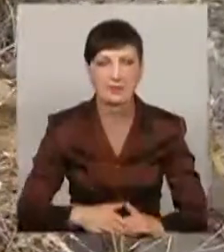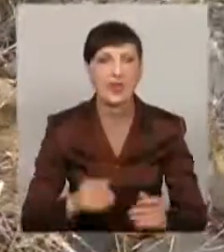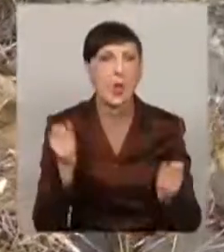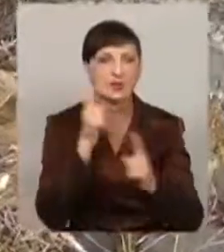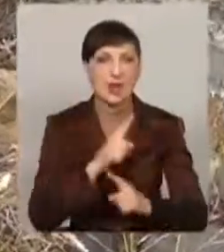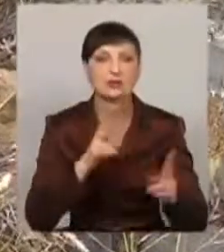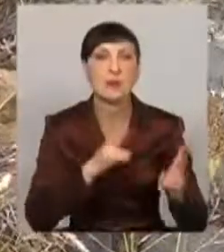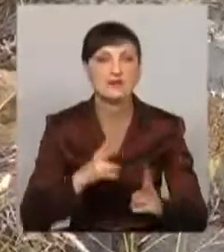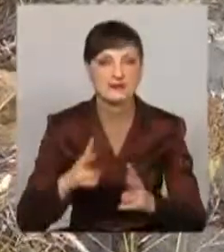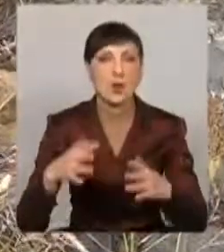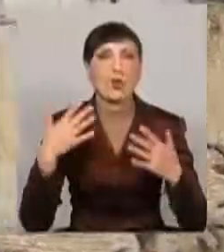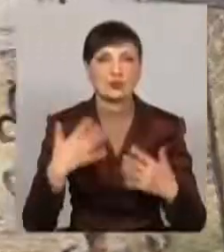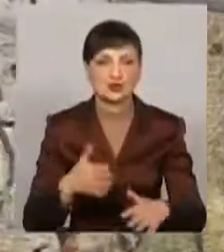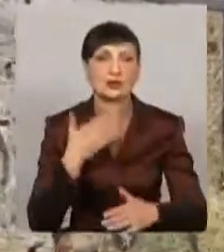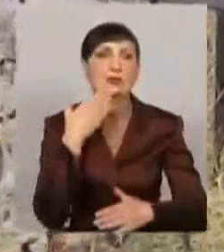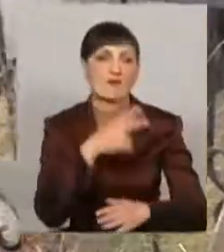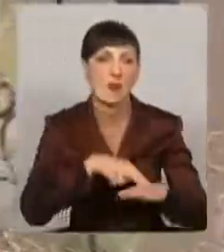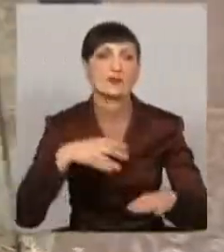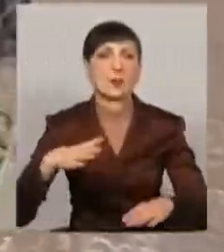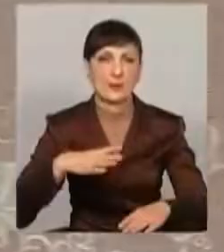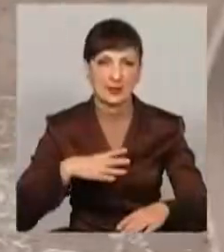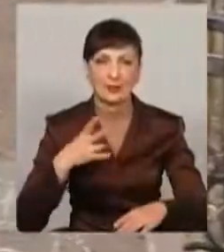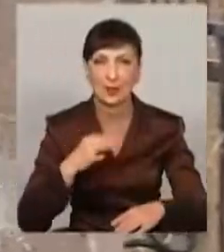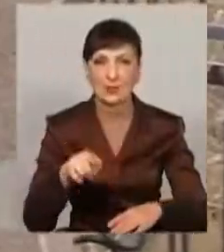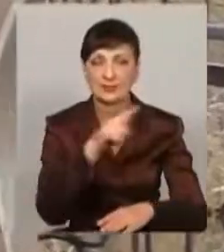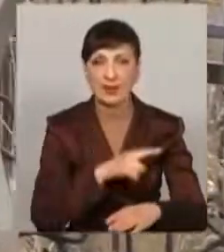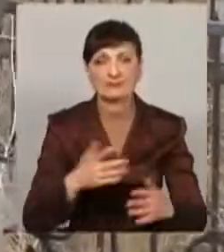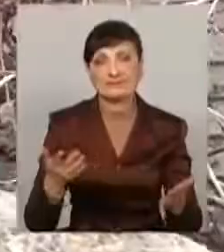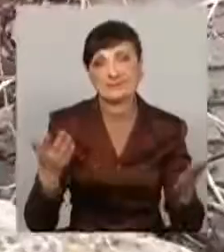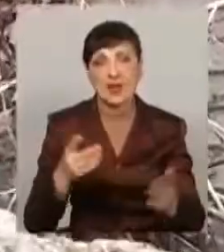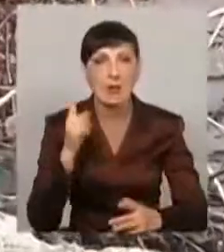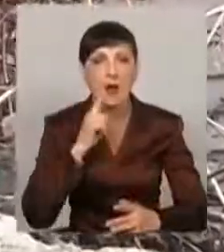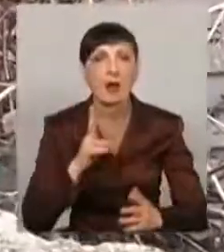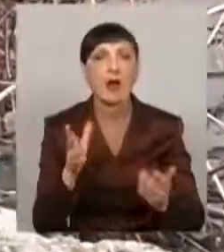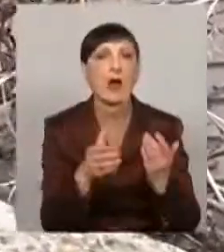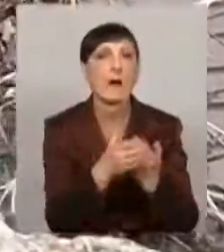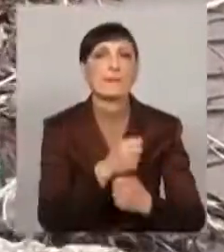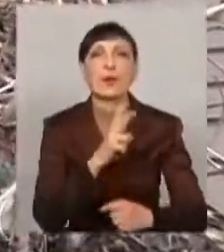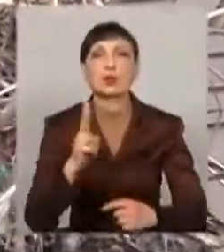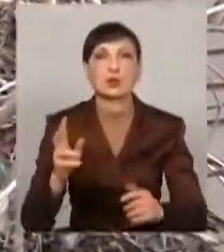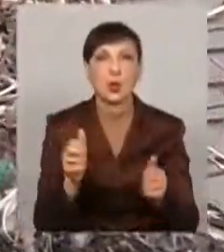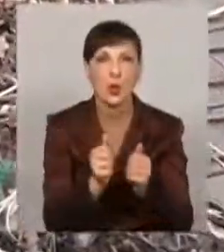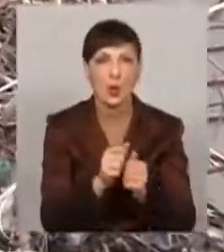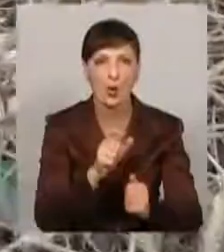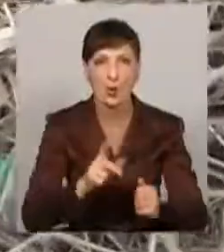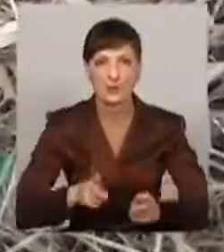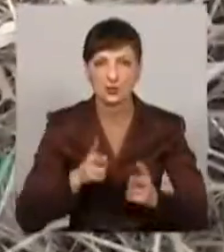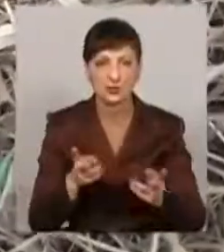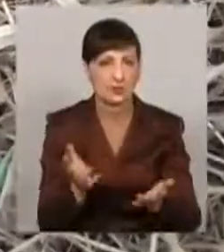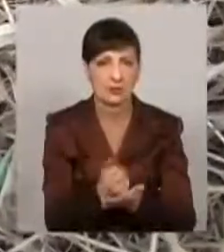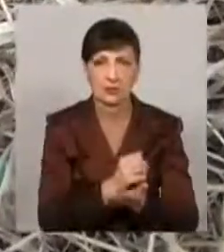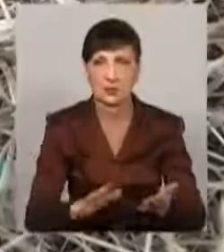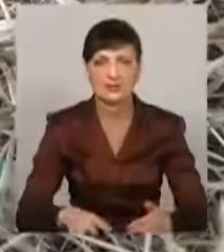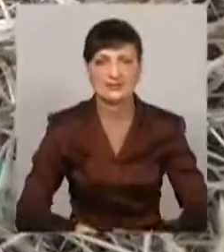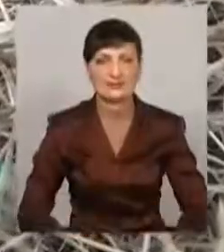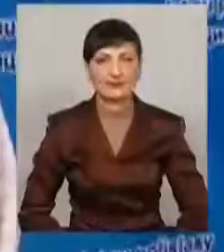что пострадавшие уже обращались в полицию. Однако там заявляют, что пока найти посягнувших на святое не удалось. В настоящее